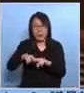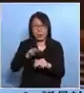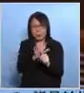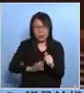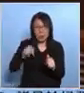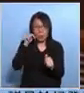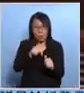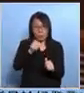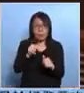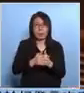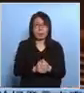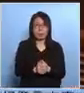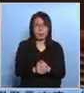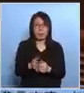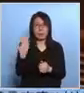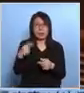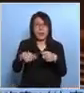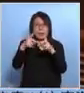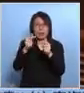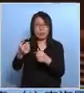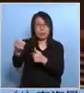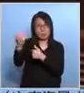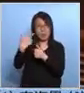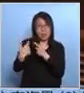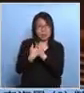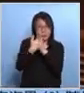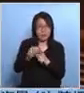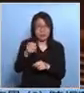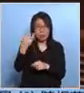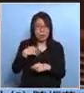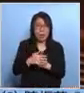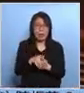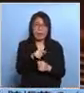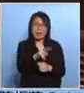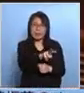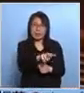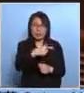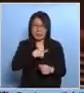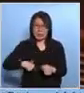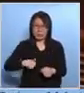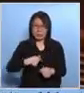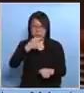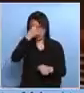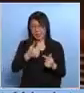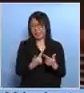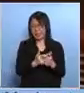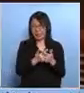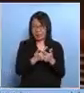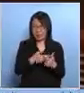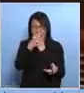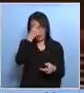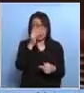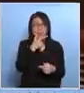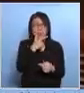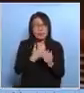之下。咁當其實林鄭就駁我，佢話可能佢都見到你哋吵吵鬧鬧煩厭都唔生咧咁樣。